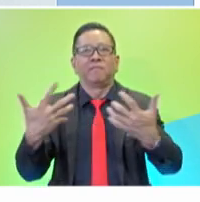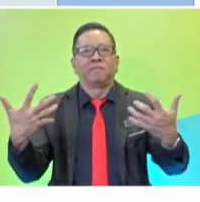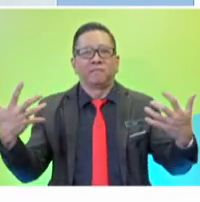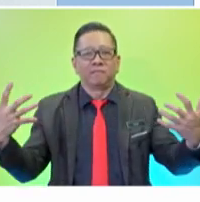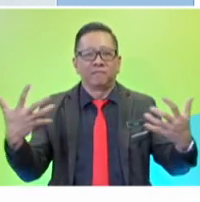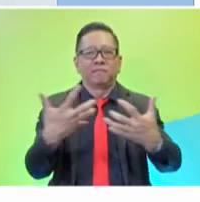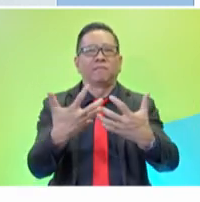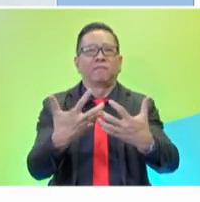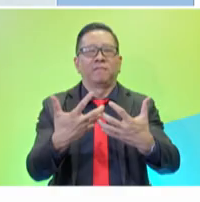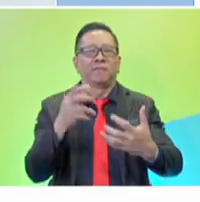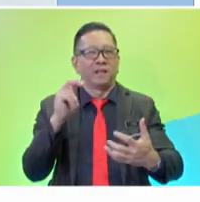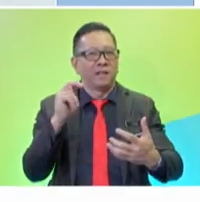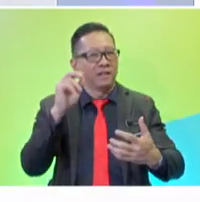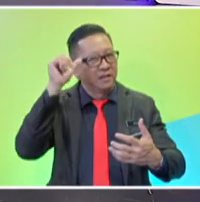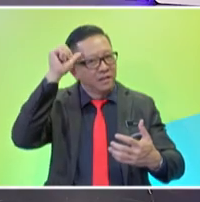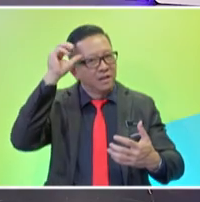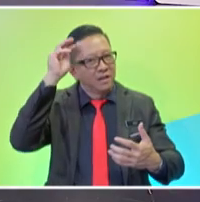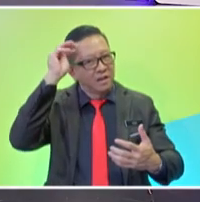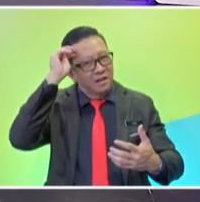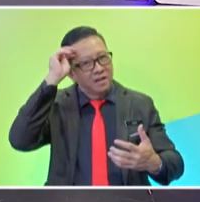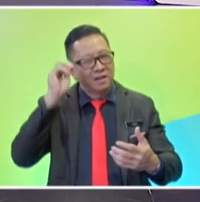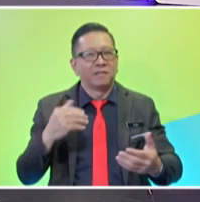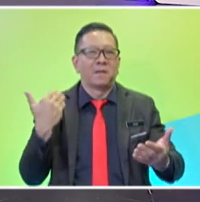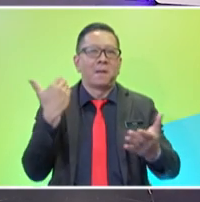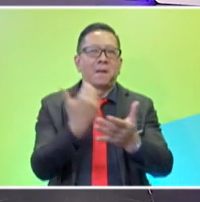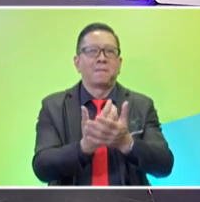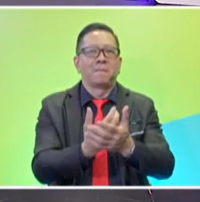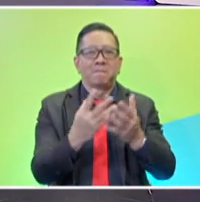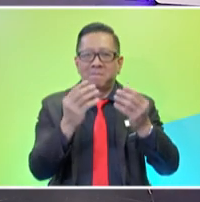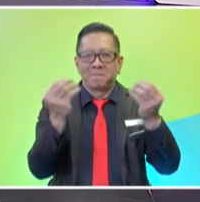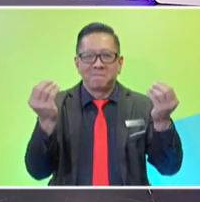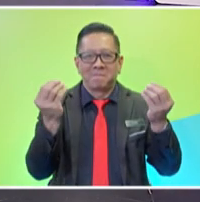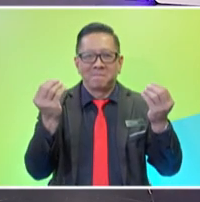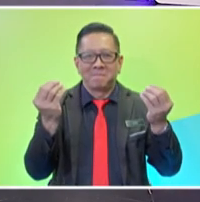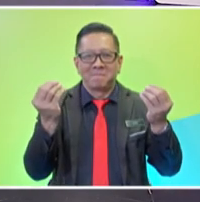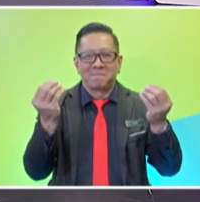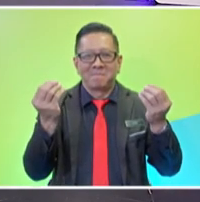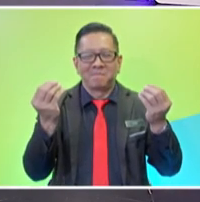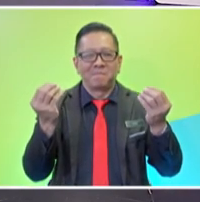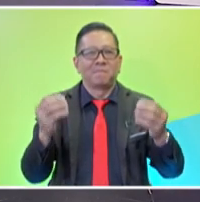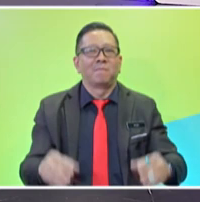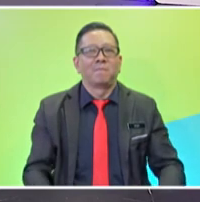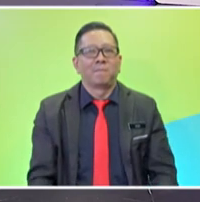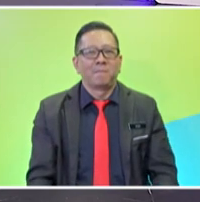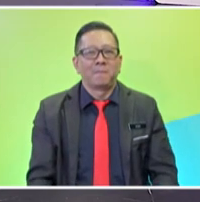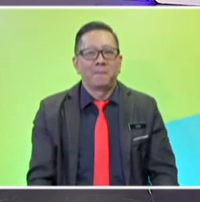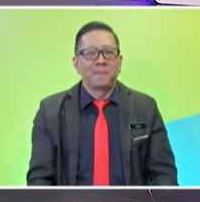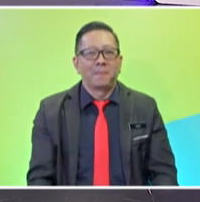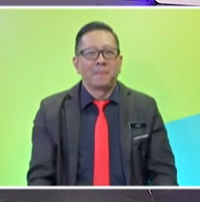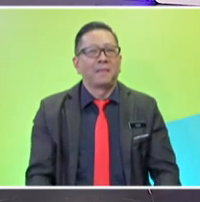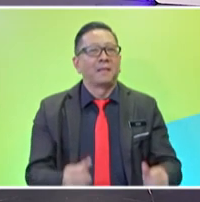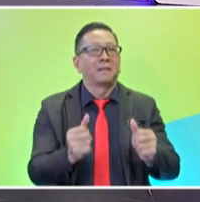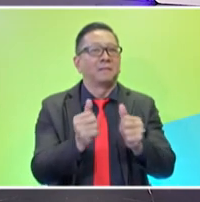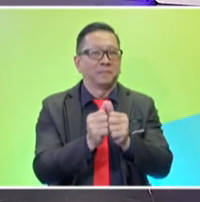bantu saya ini kita akan membuat sampai jadi tak jadi nanti kita jadikan ada